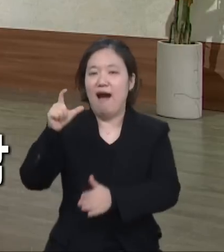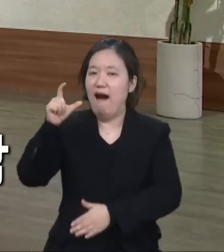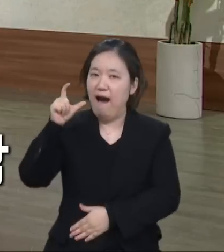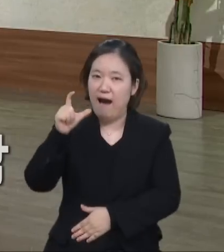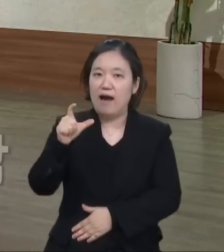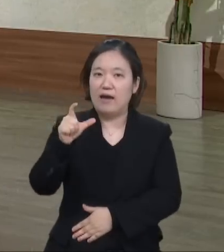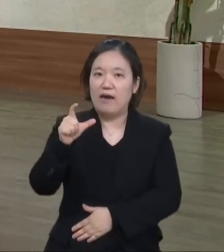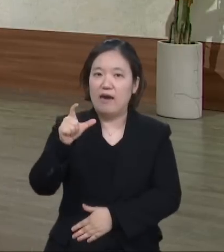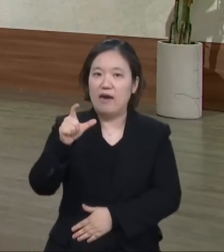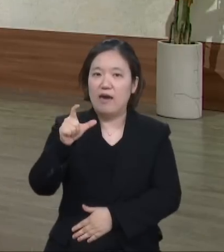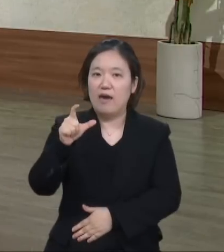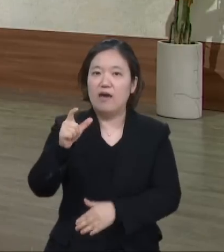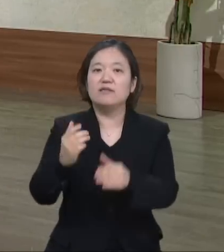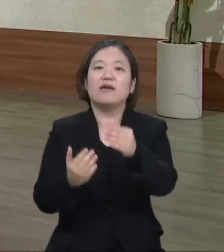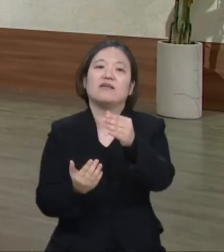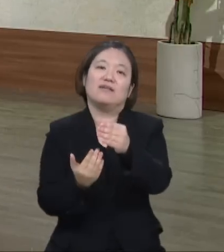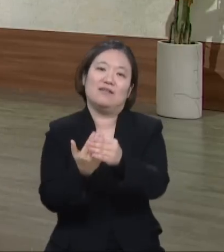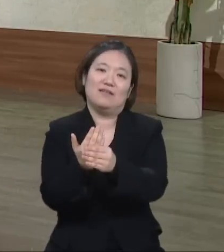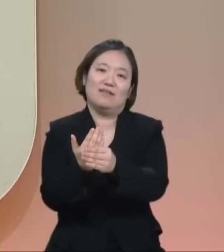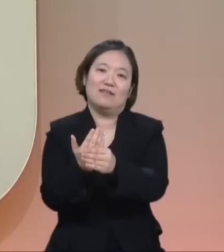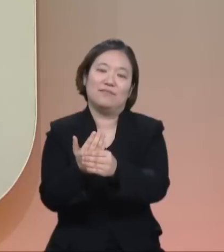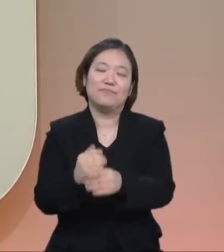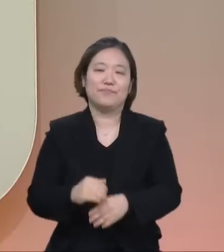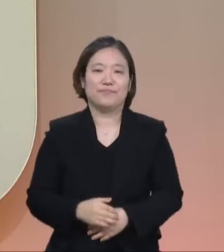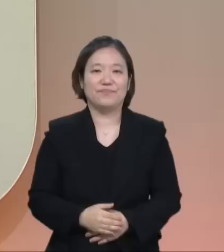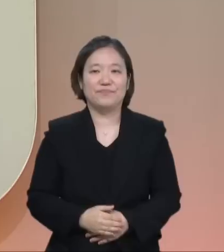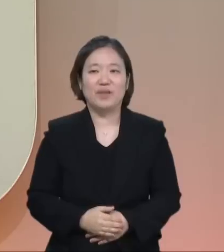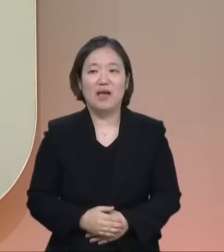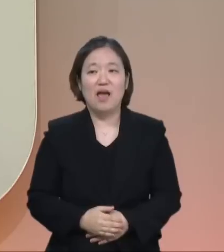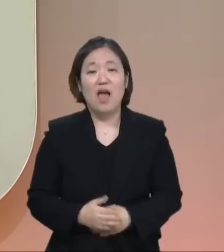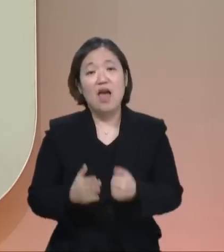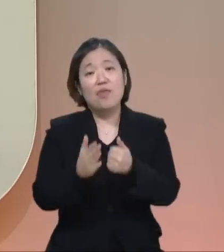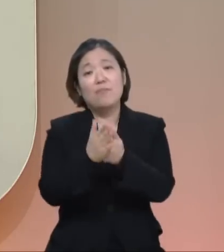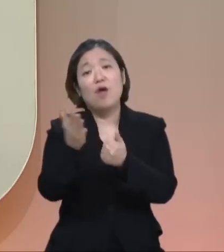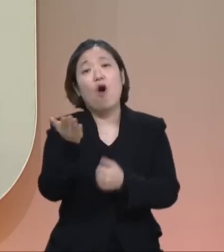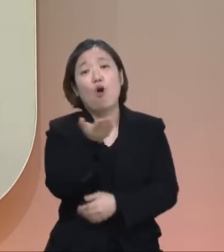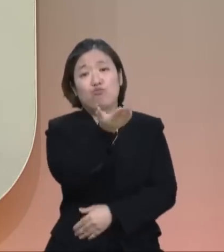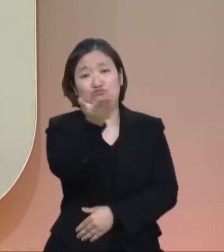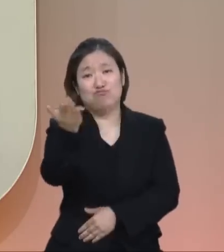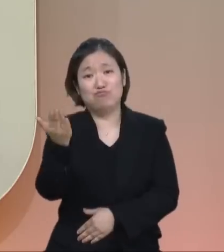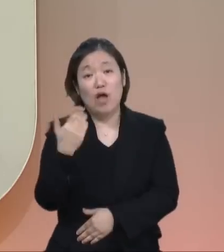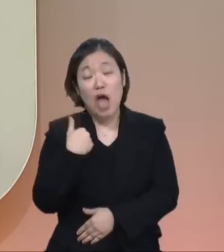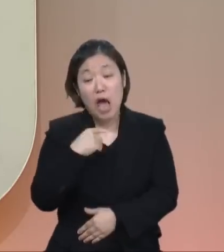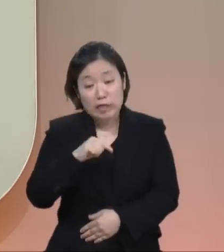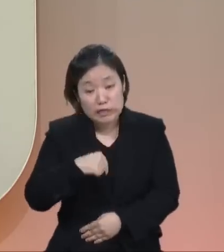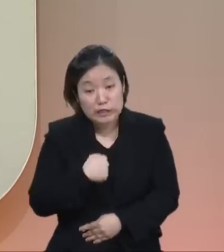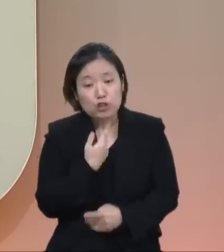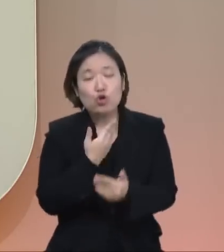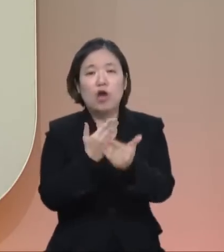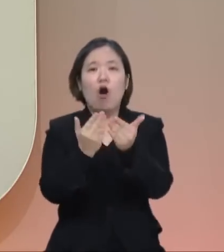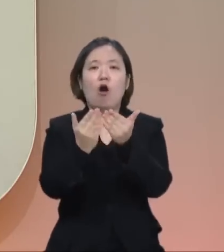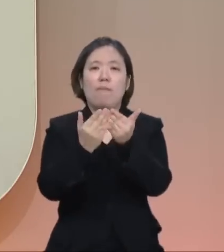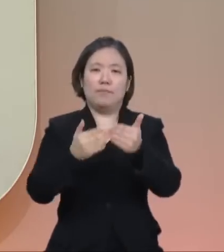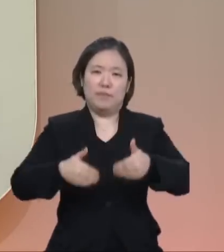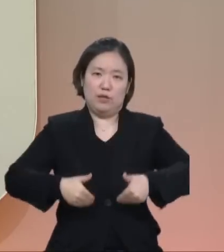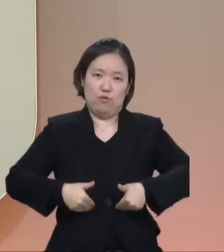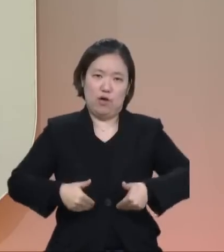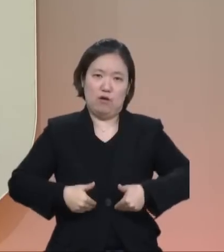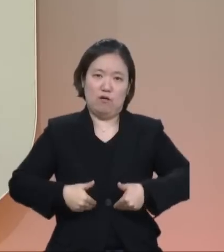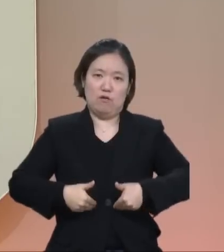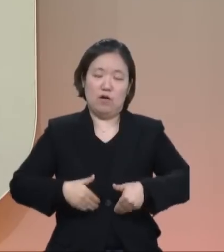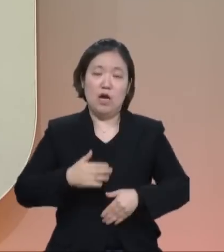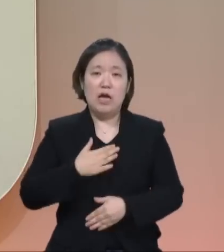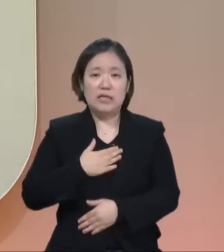저절로 우러나왔다고 합니다 그래서 여러분 스스로 맛을 봐야 됩니다 스스로